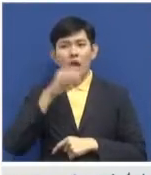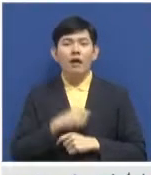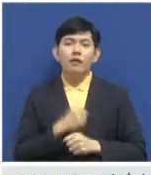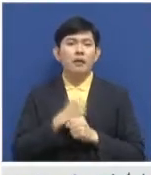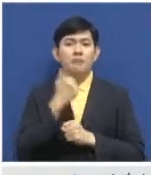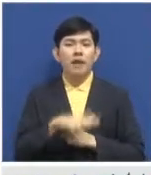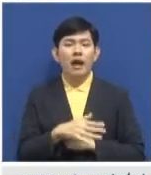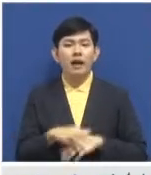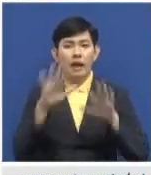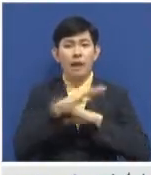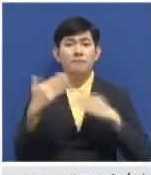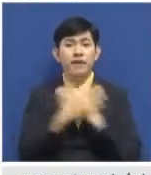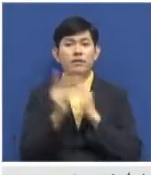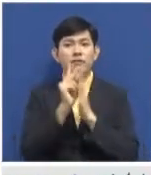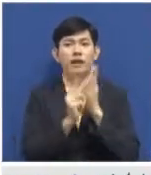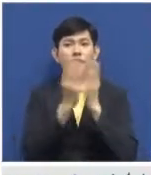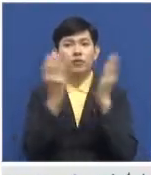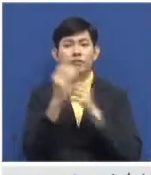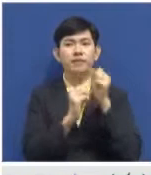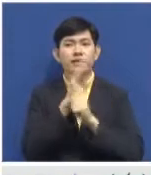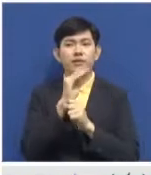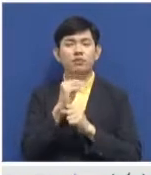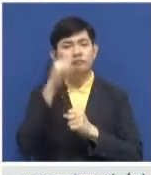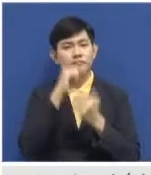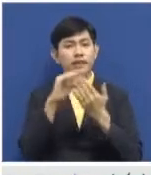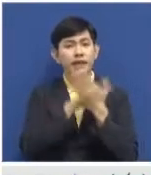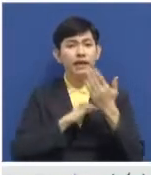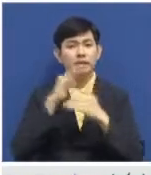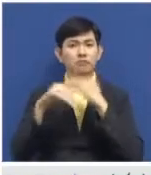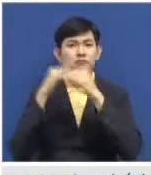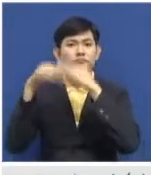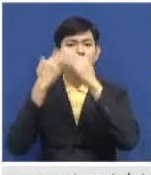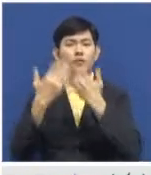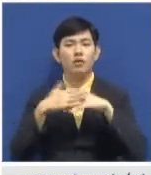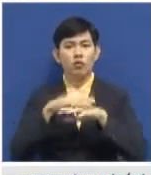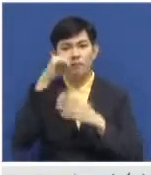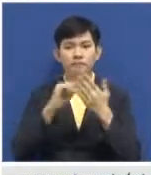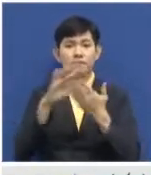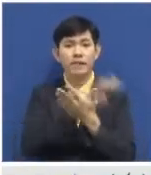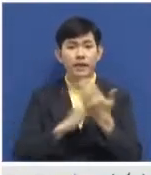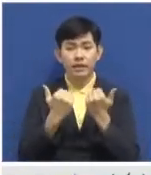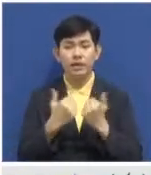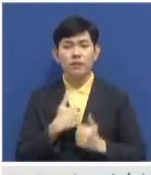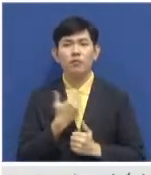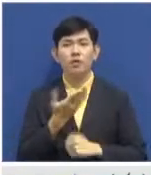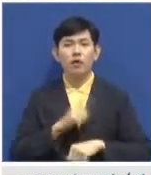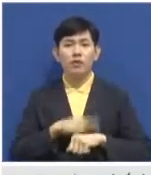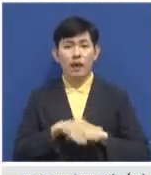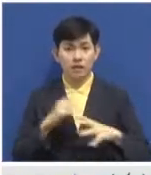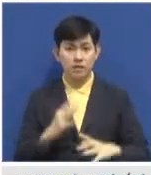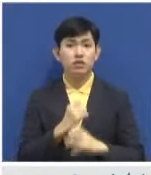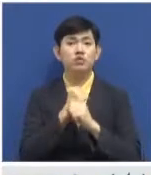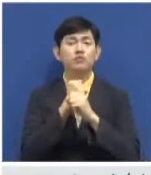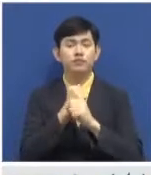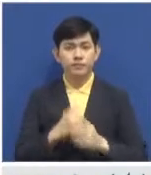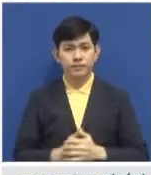ได้ฟื้นวิญญาณรัฐธรรมนูญ40มาด้วยกันครับบ้านเมืองจะได้ไปต่อมีรัฐธรรมนูญที่เป็นฉันทามติร่วมกันของคนทั้งประเทศผมขออนุญาตใช้เวลาสรุปนี้ครับท่านประธ